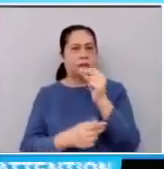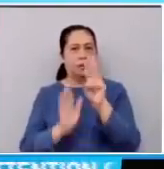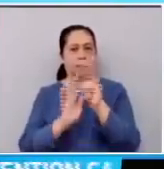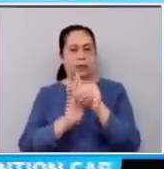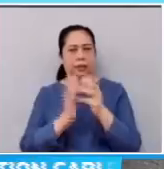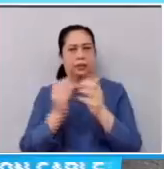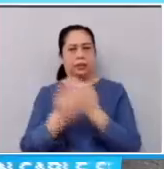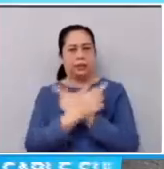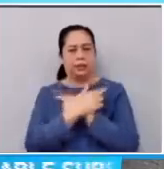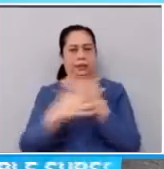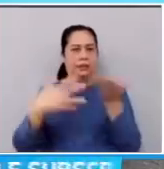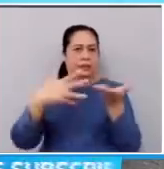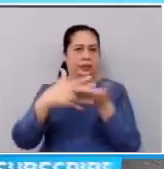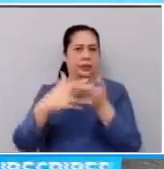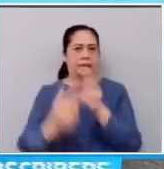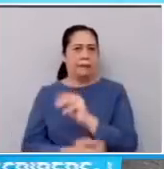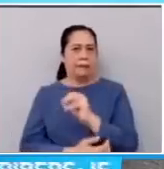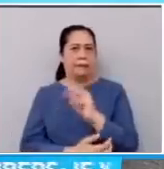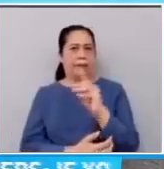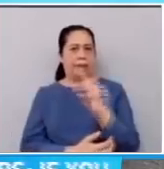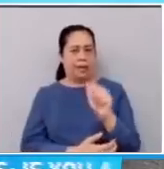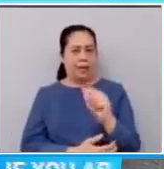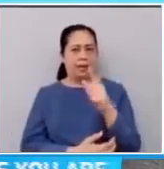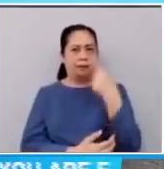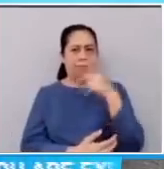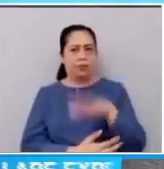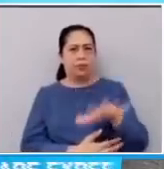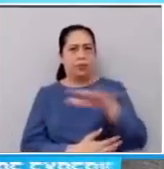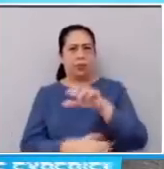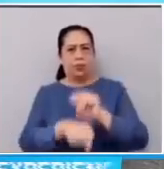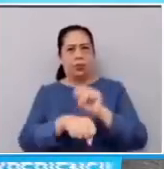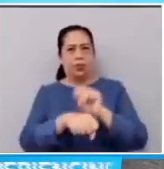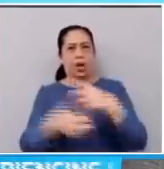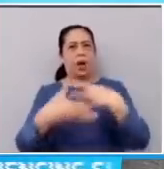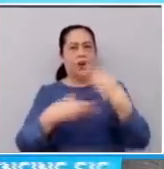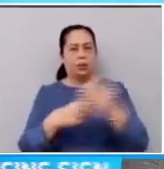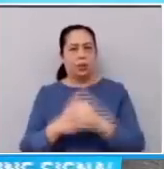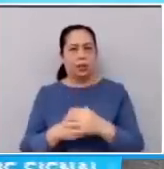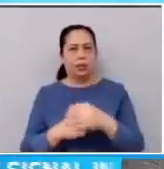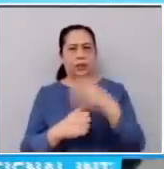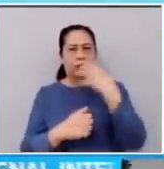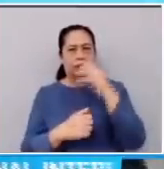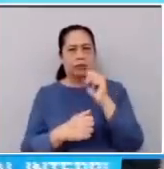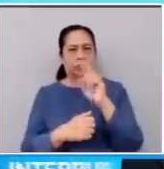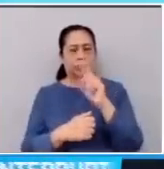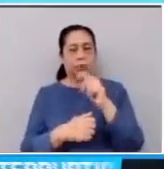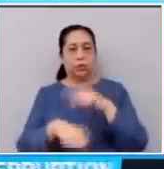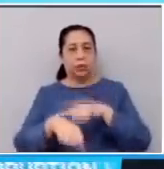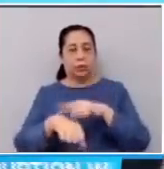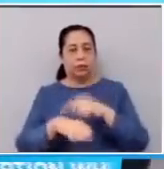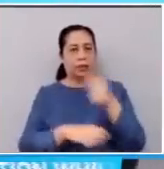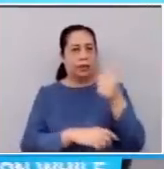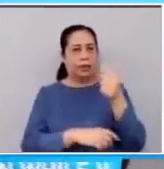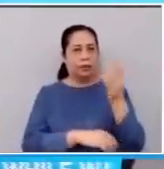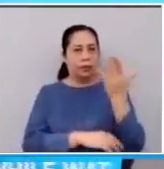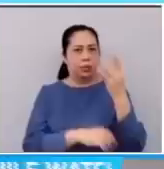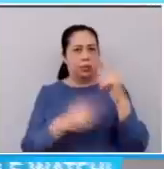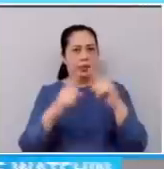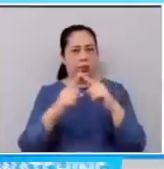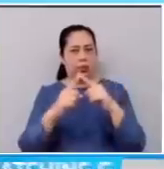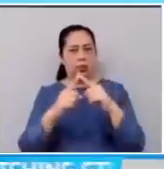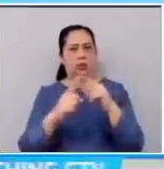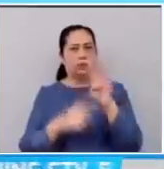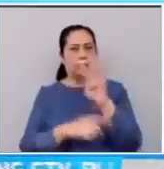ang MMDA para sa kanilang field personnel. Iiral ang heat stroke break mula alas 10 ng umaga hanggang alas 4 ng